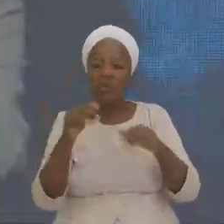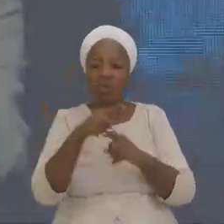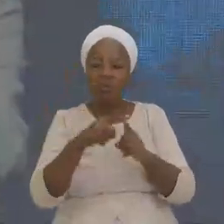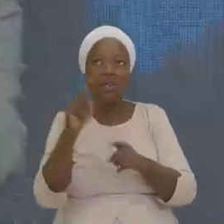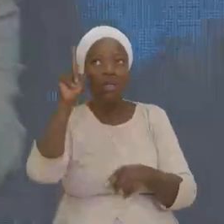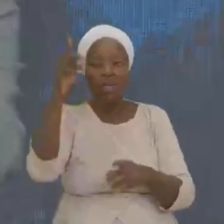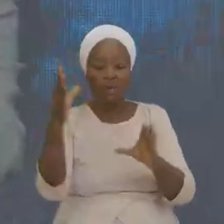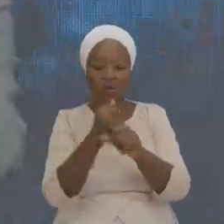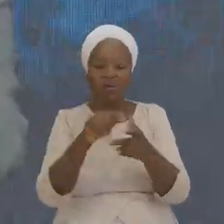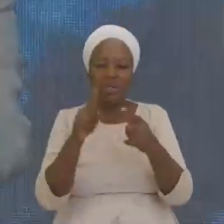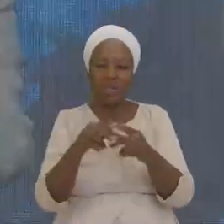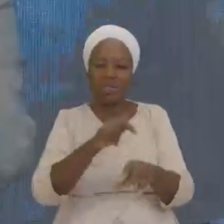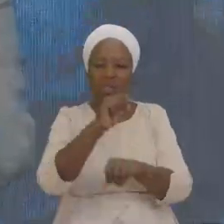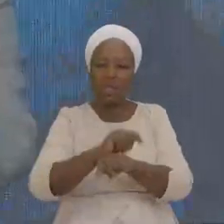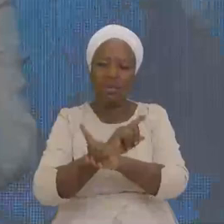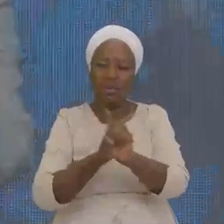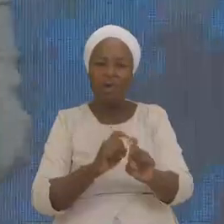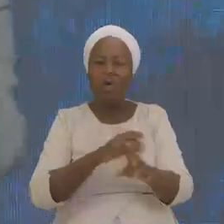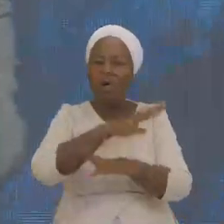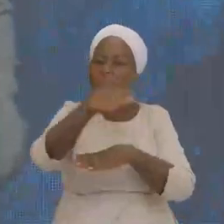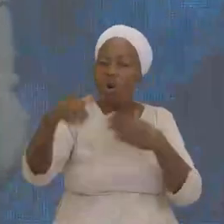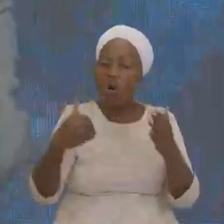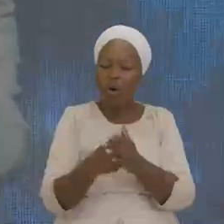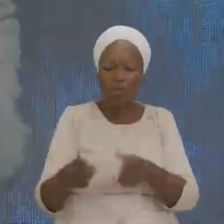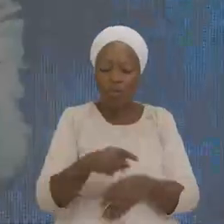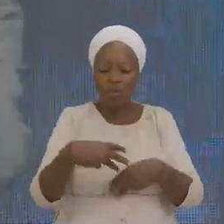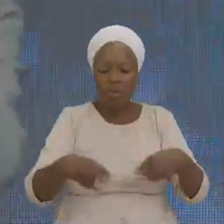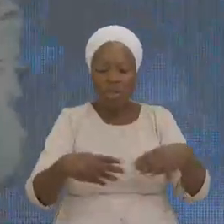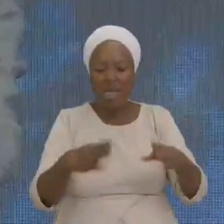Est-ce que vous remarquez ce qu'il a fait lorsqu'il allait dans ce temple-là?